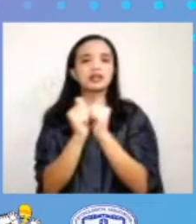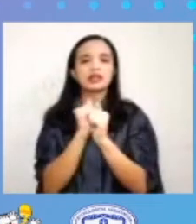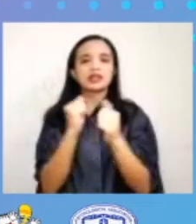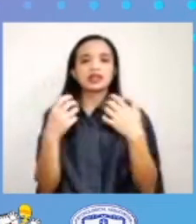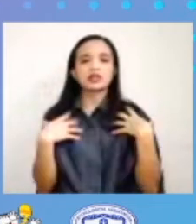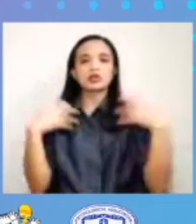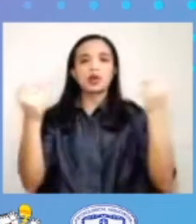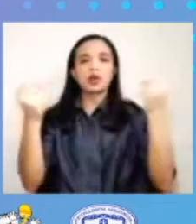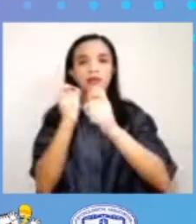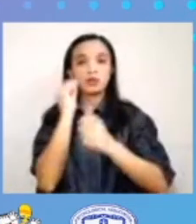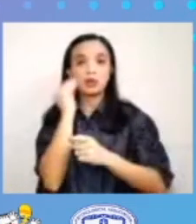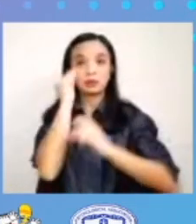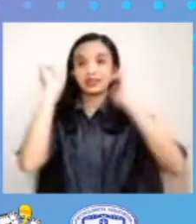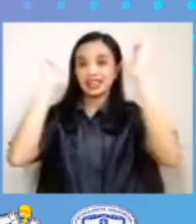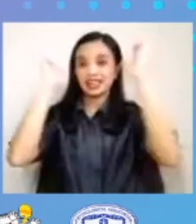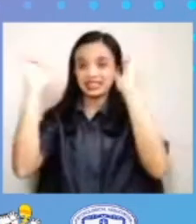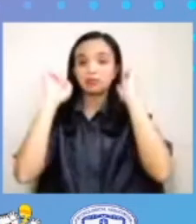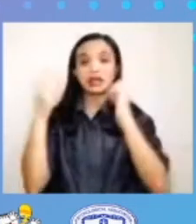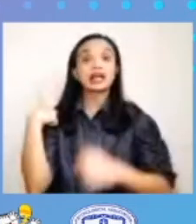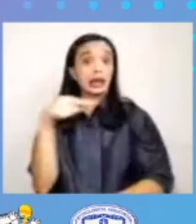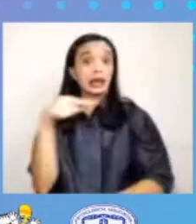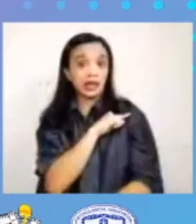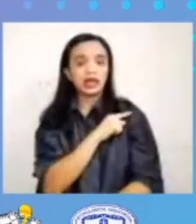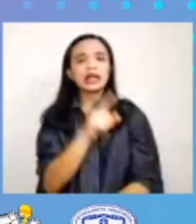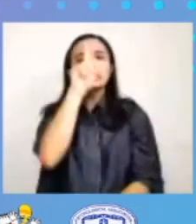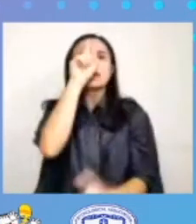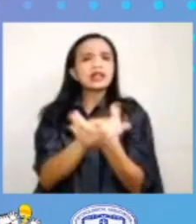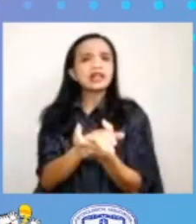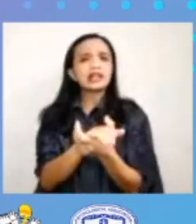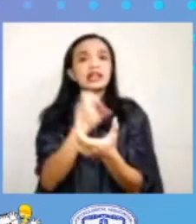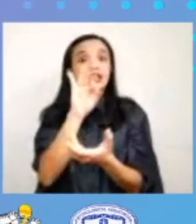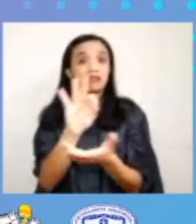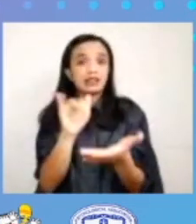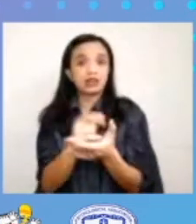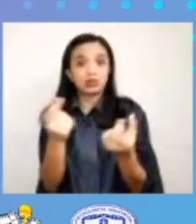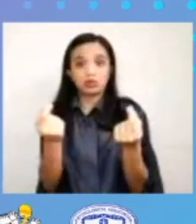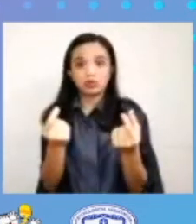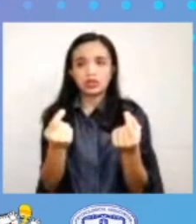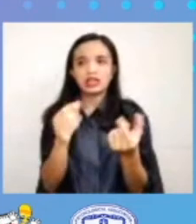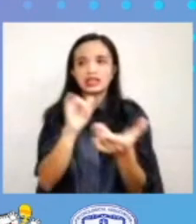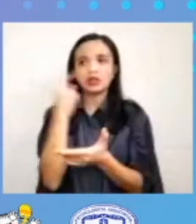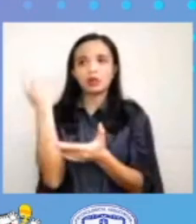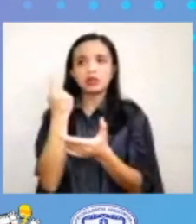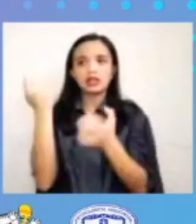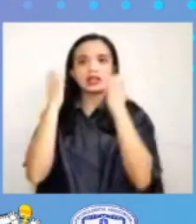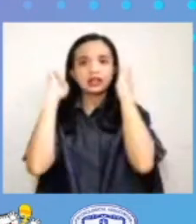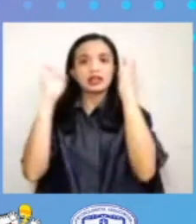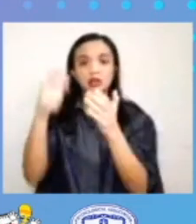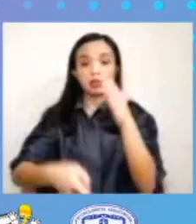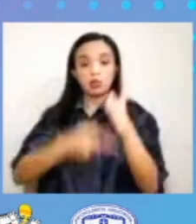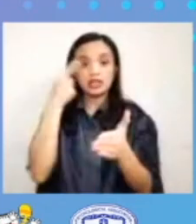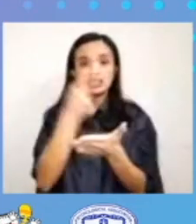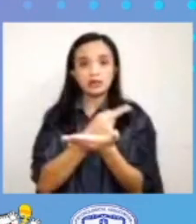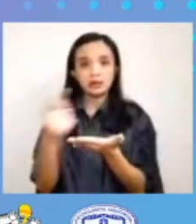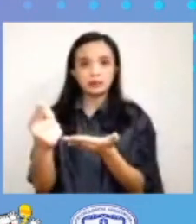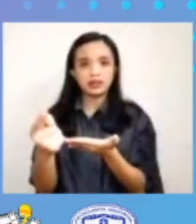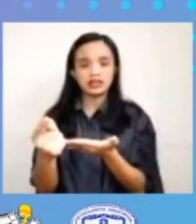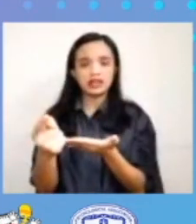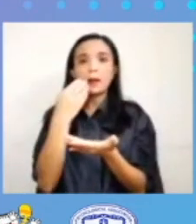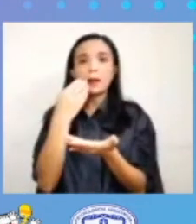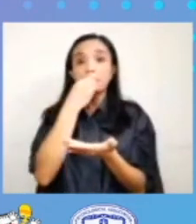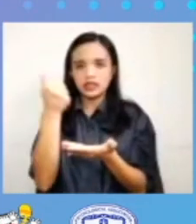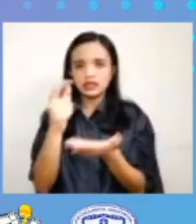paano po kaya natin paano po natin parang masusustain yung pagiging physical active kahit tayo